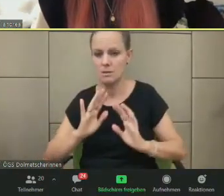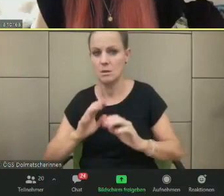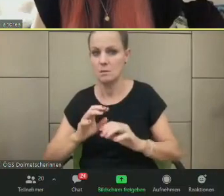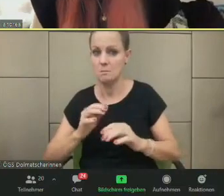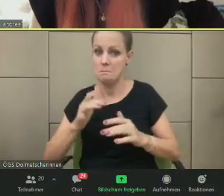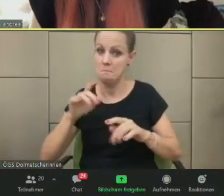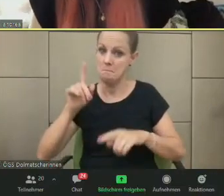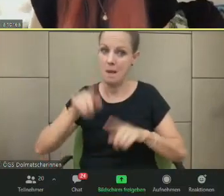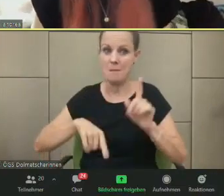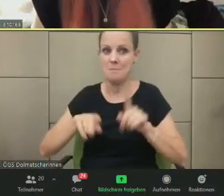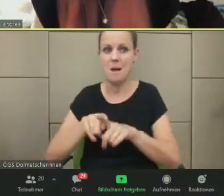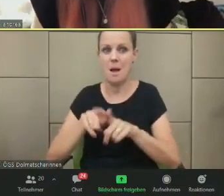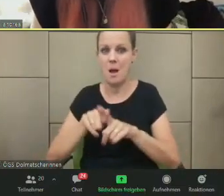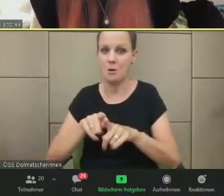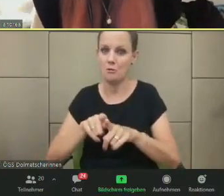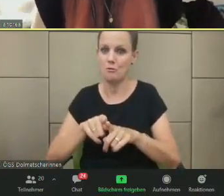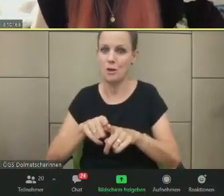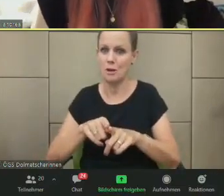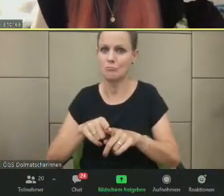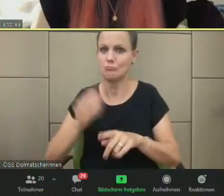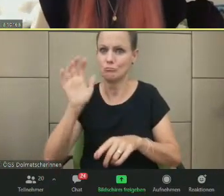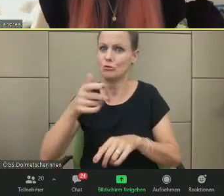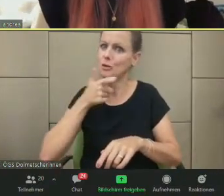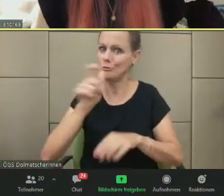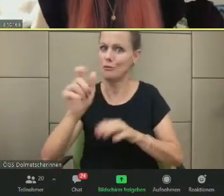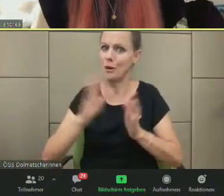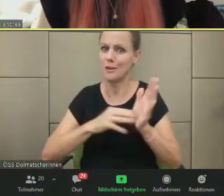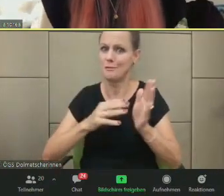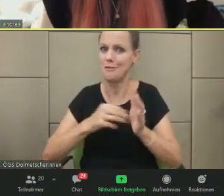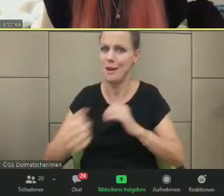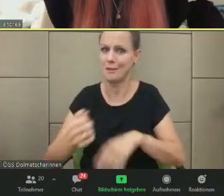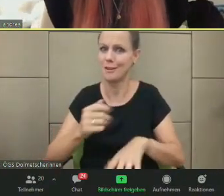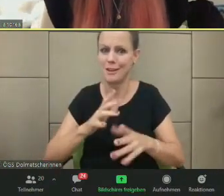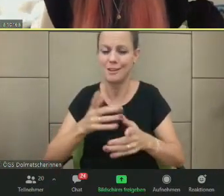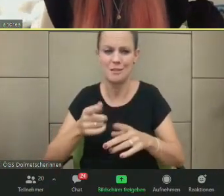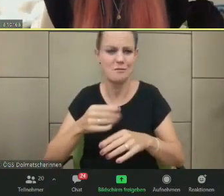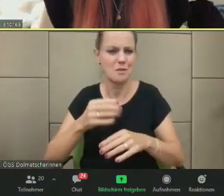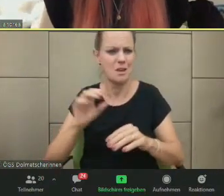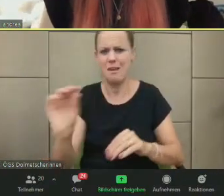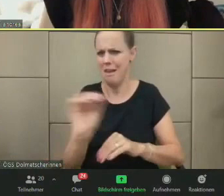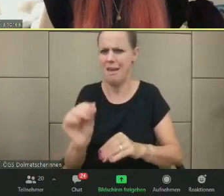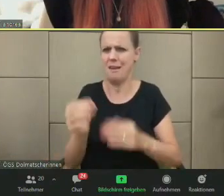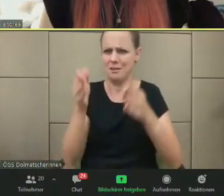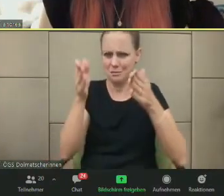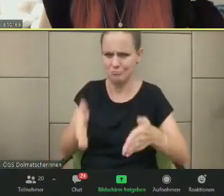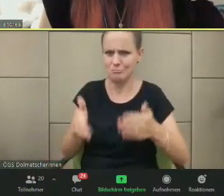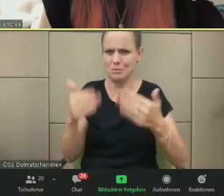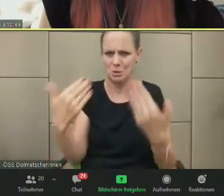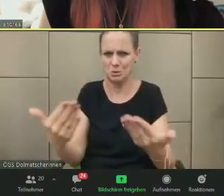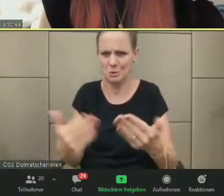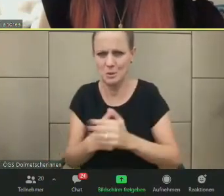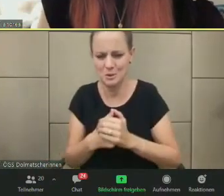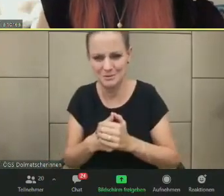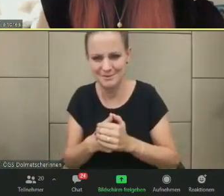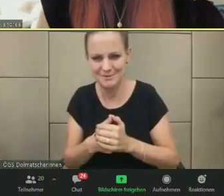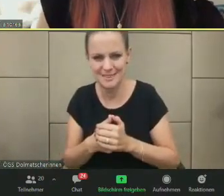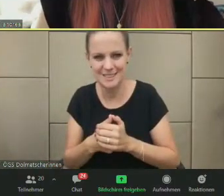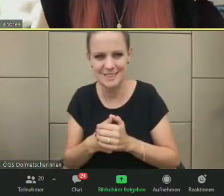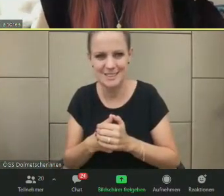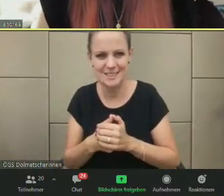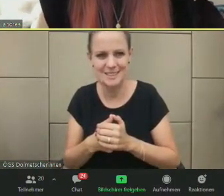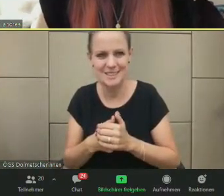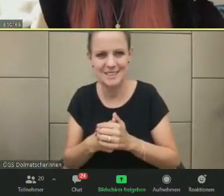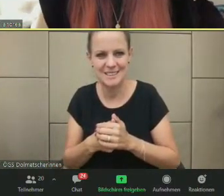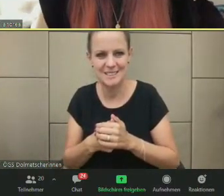bisschen Schimpfwörter zu benutzen. Die ist einfach ganz authentisch so, wie sie ist. Und